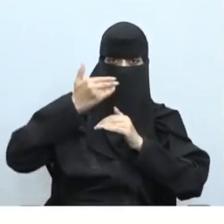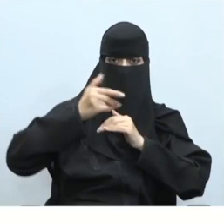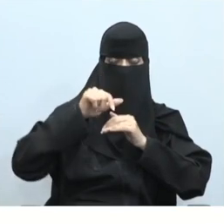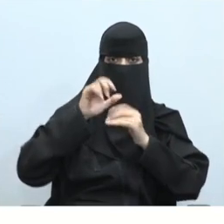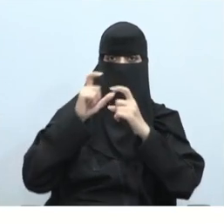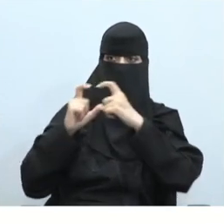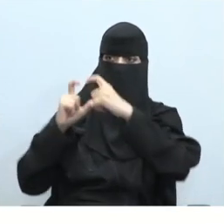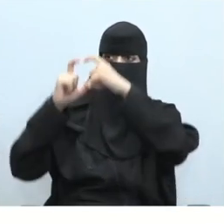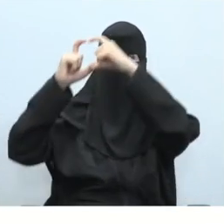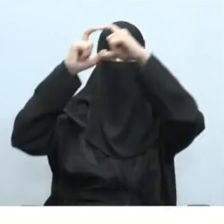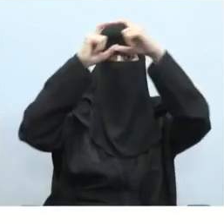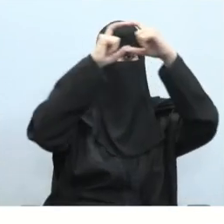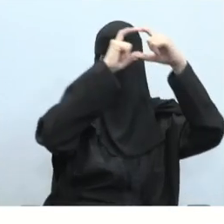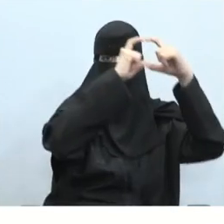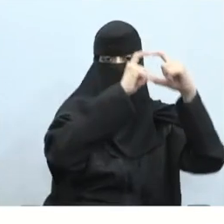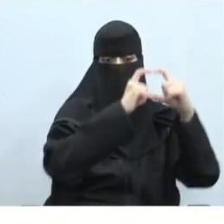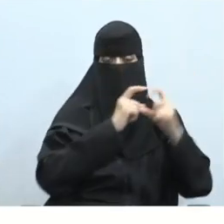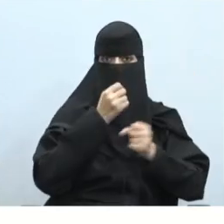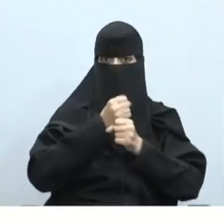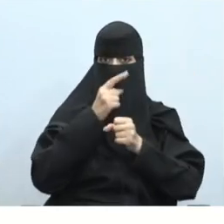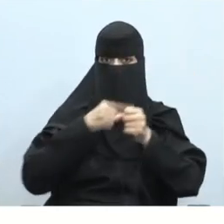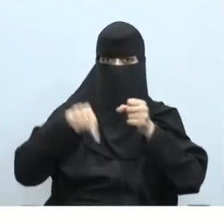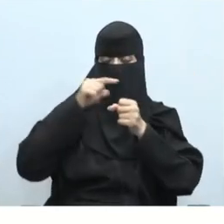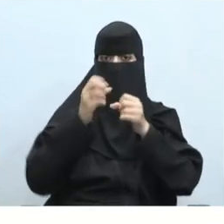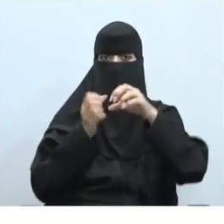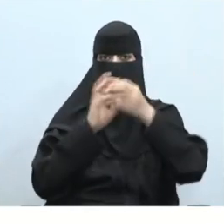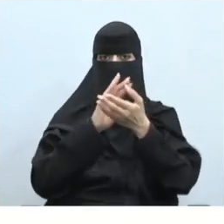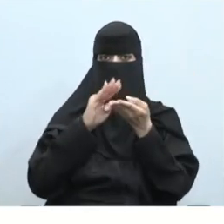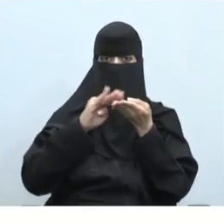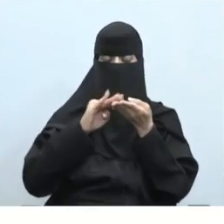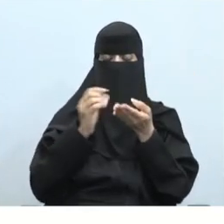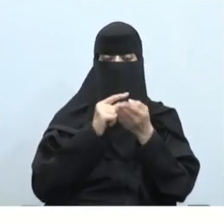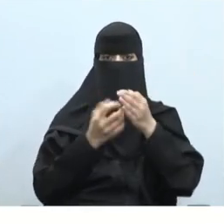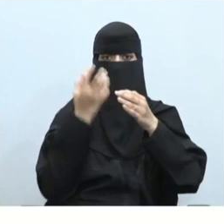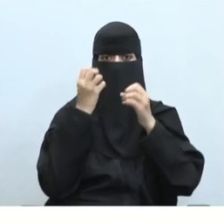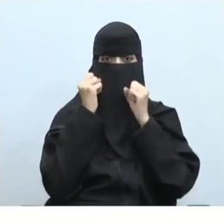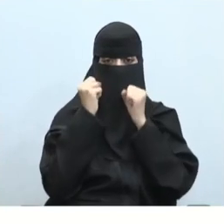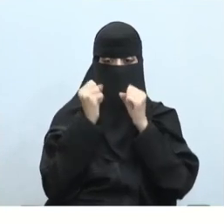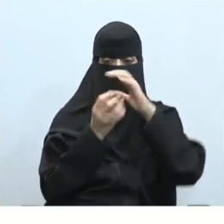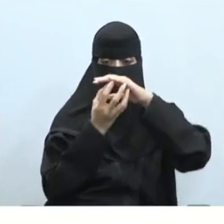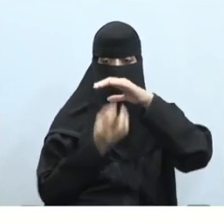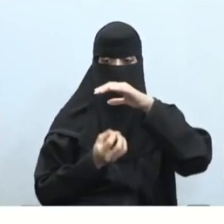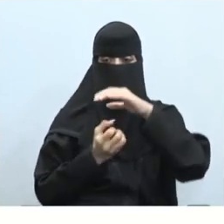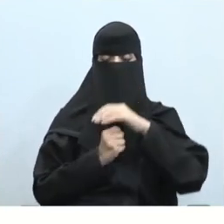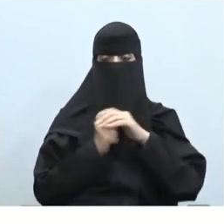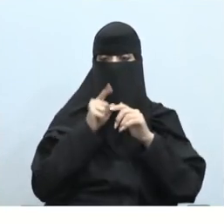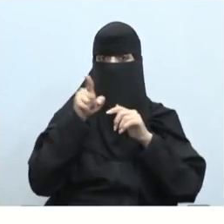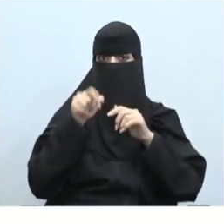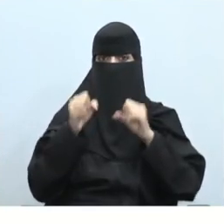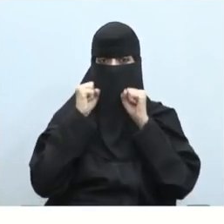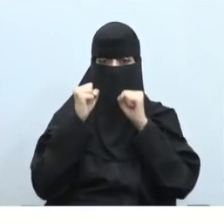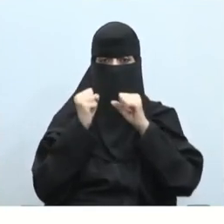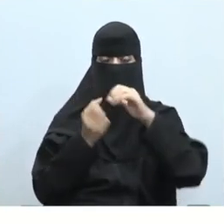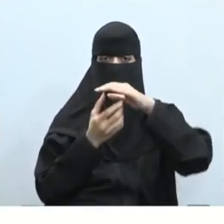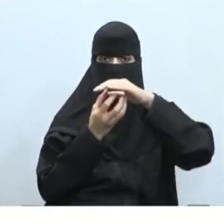القمر يدور في مدار ثابت حول الارض هي قوه الجاذبيه الارضيه وهذه القوه